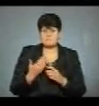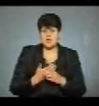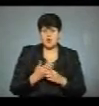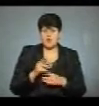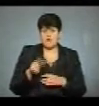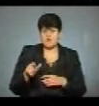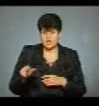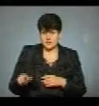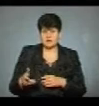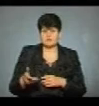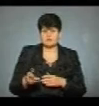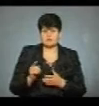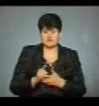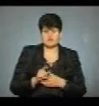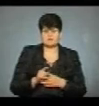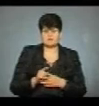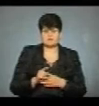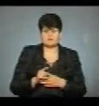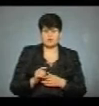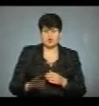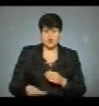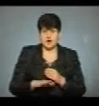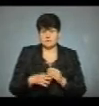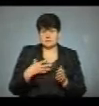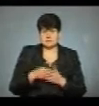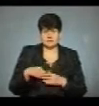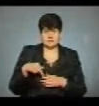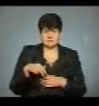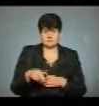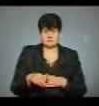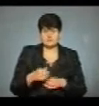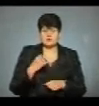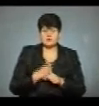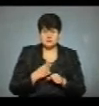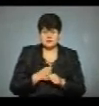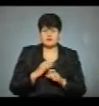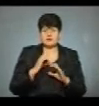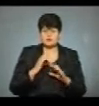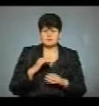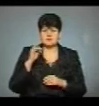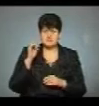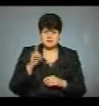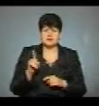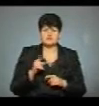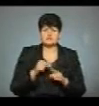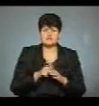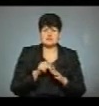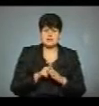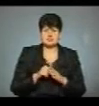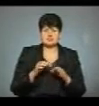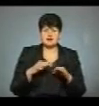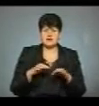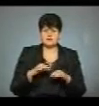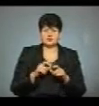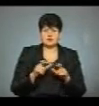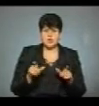мусимо добиратися, напевно, ногами своїми. Робив на автобусі і знаю, що таке автостанція. Людина,